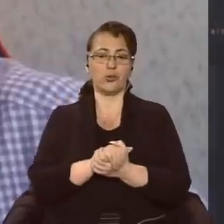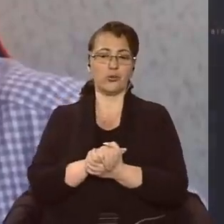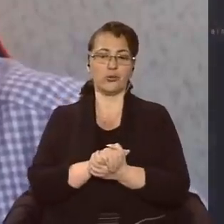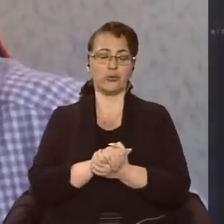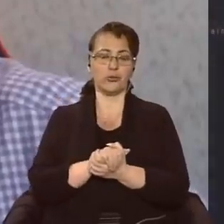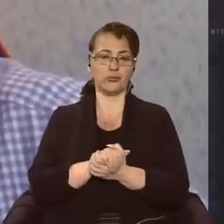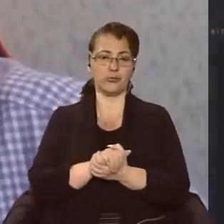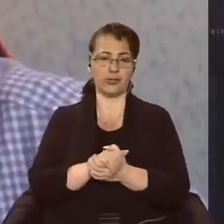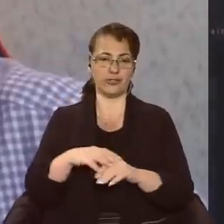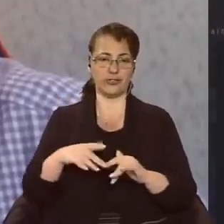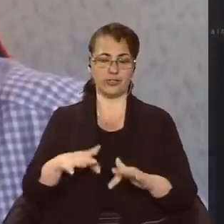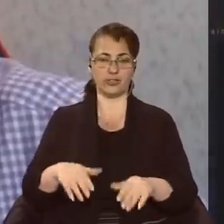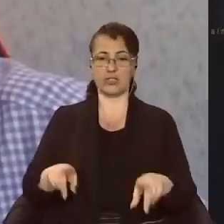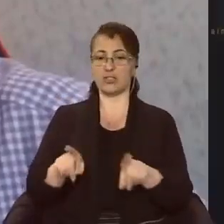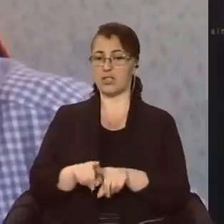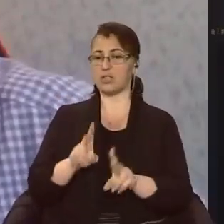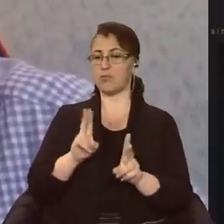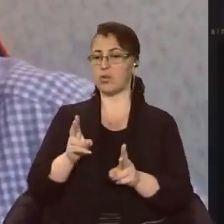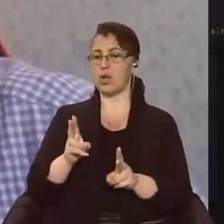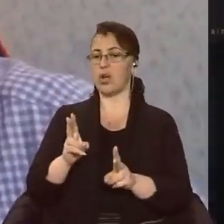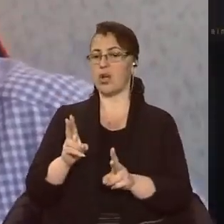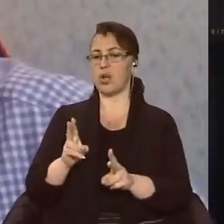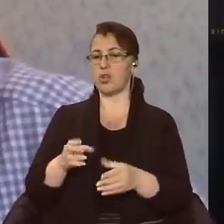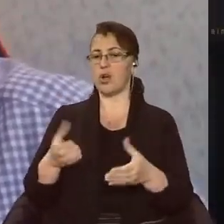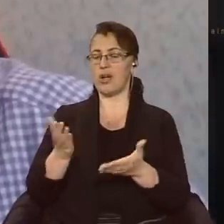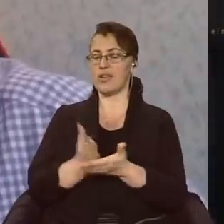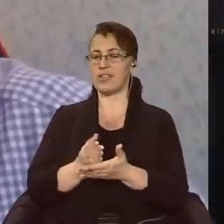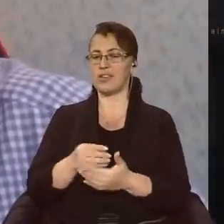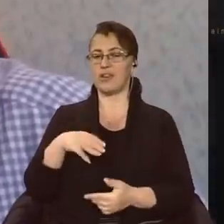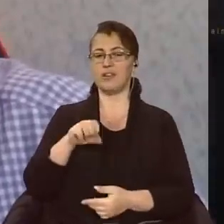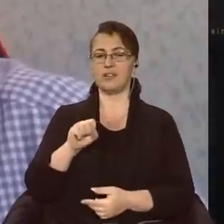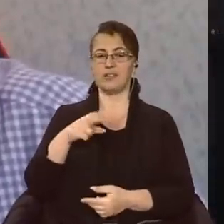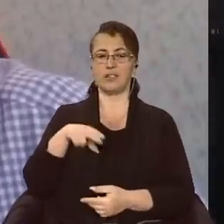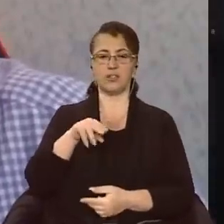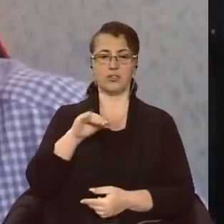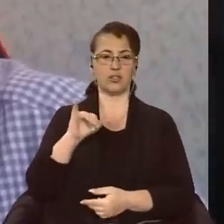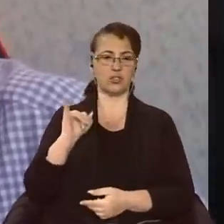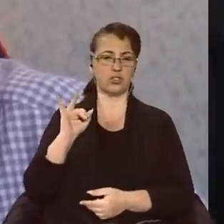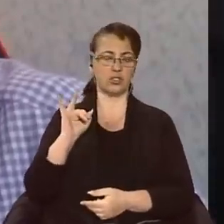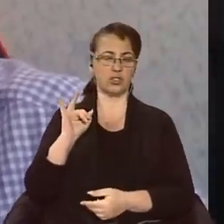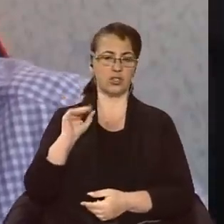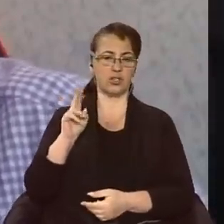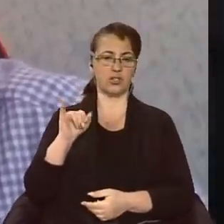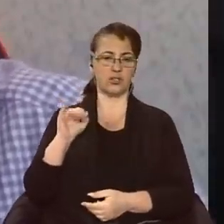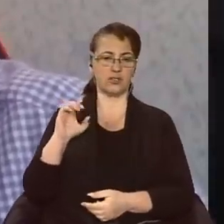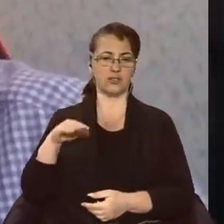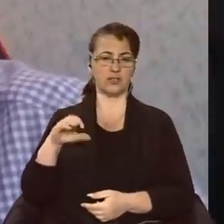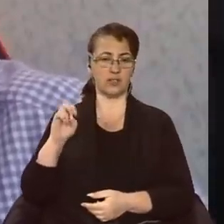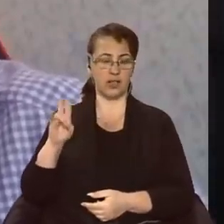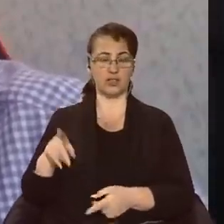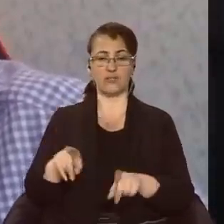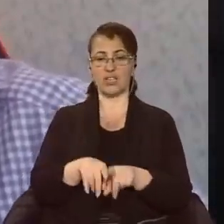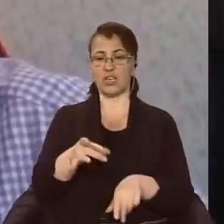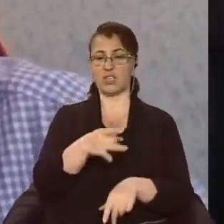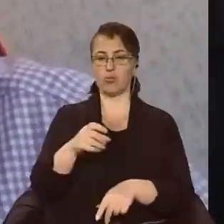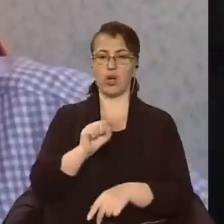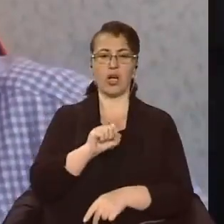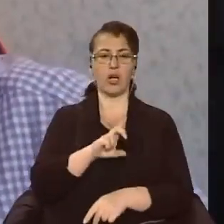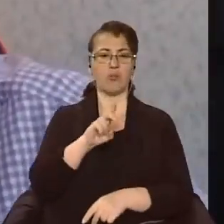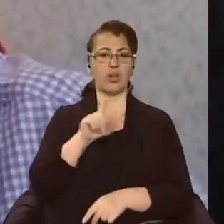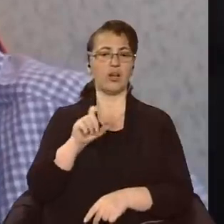само і які розміщені в Таджикистані, в невизнаних республіках, таких як